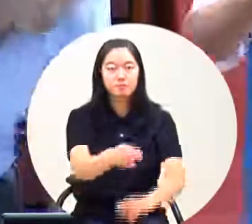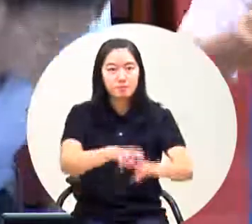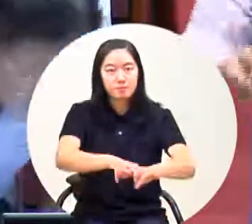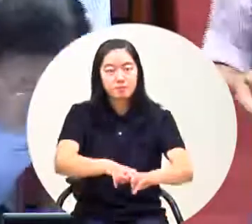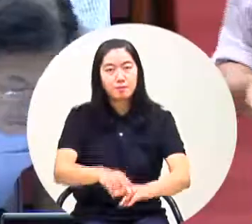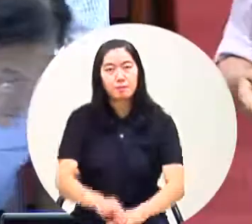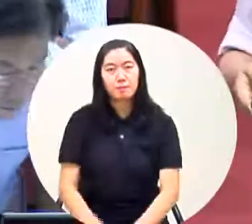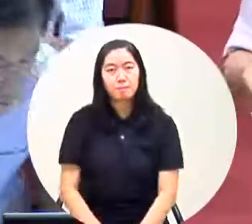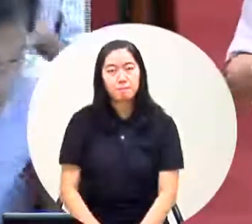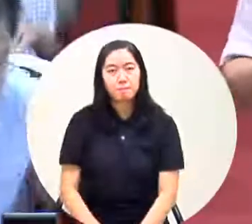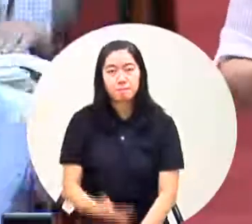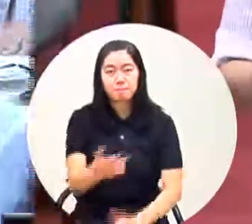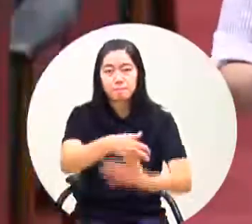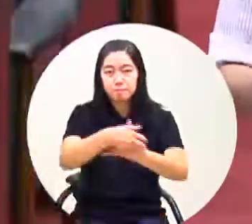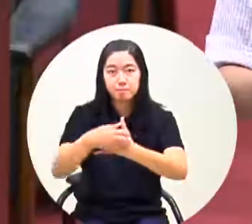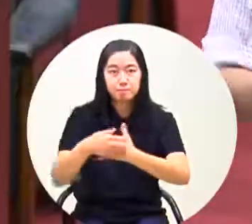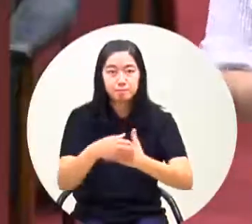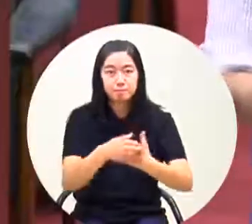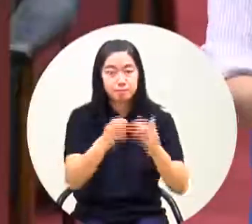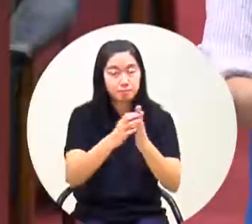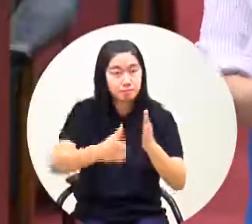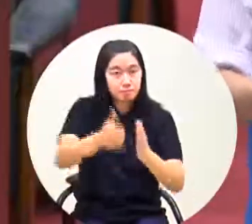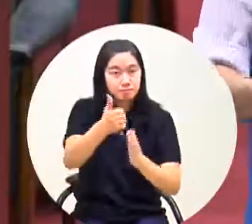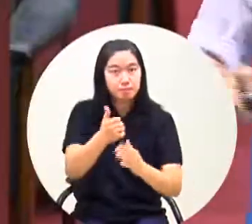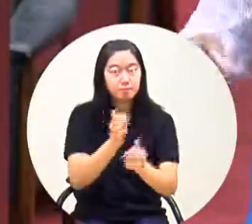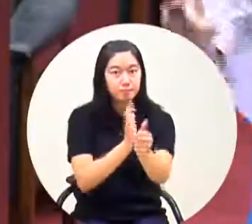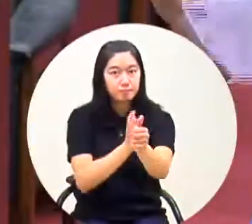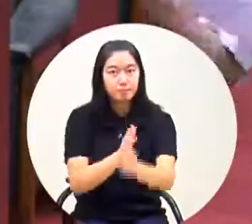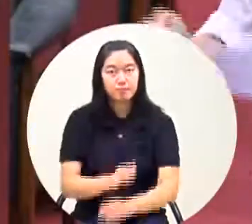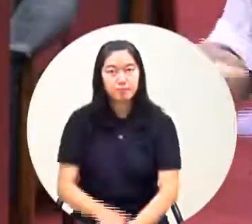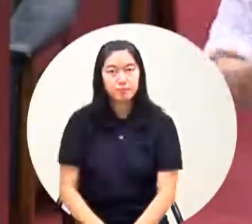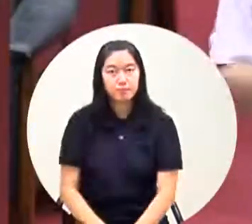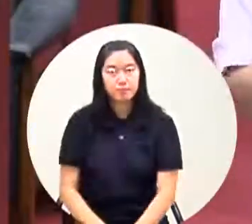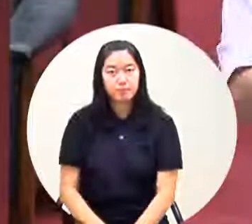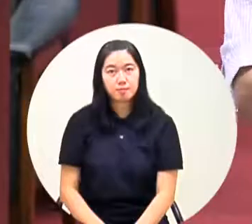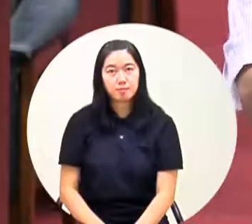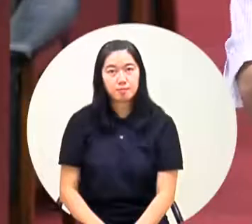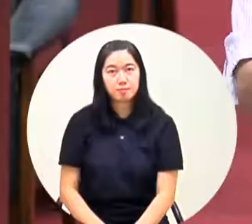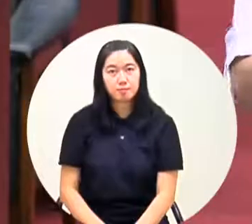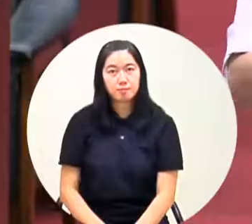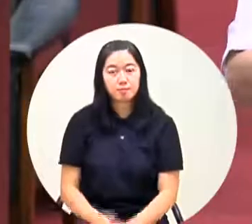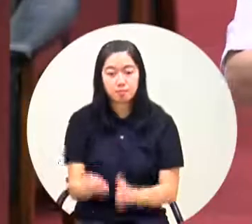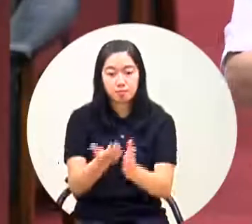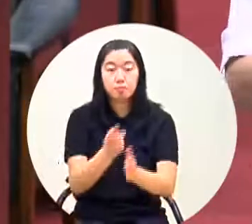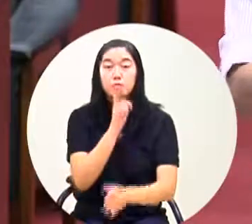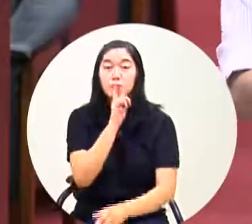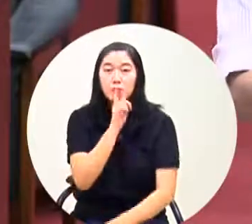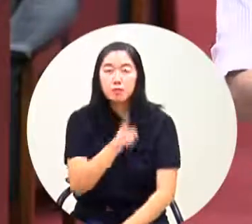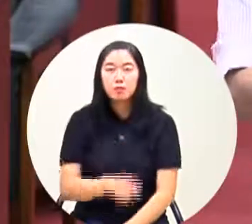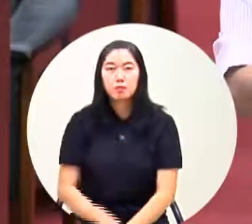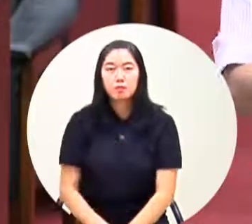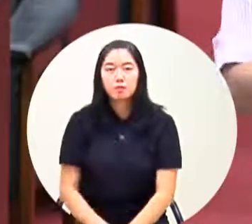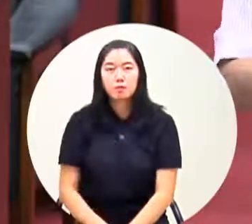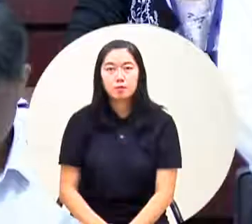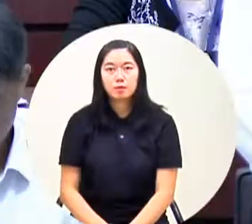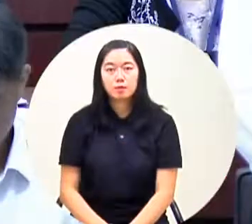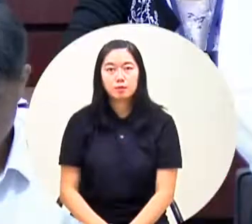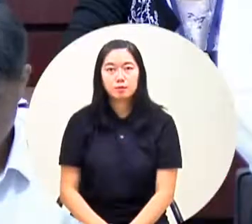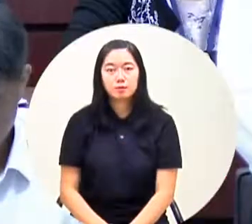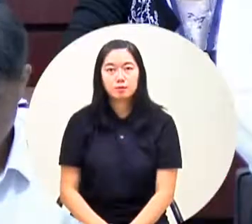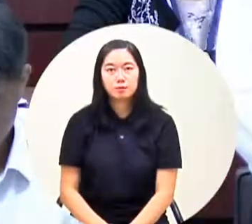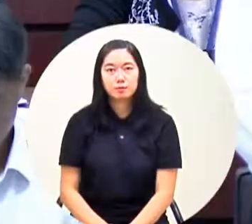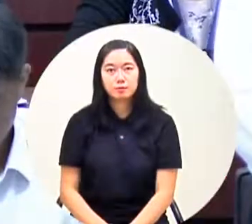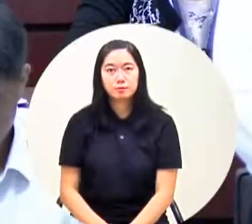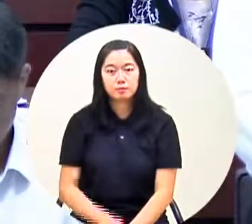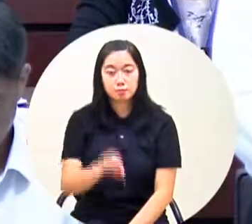我先请卫生局长哈，局长，那依他刚才一个表述啦哈，刚才局长一个表述啦哈，这